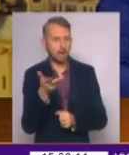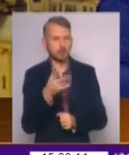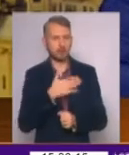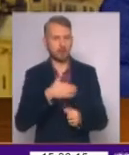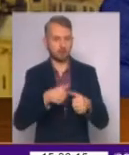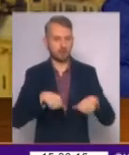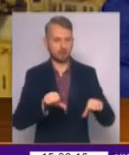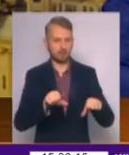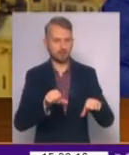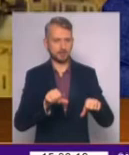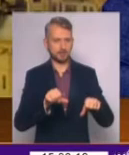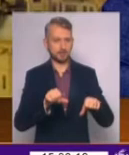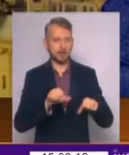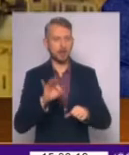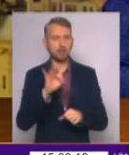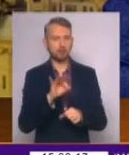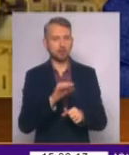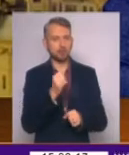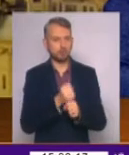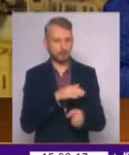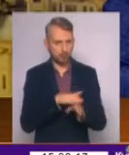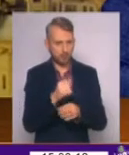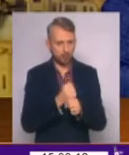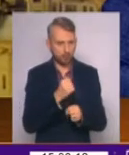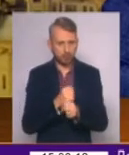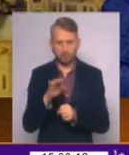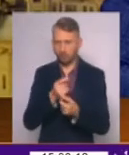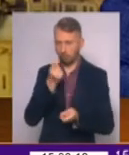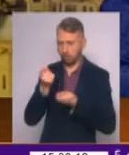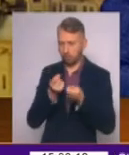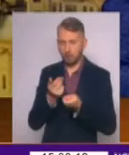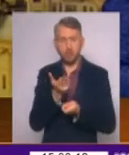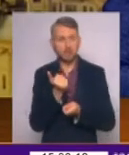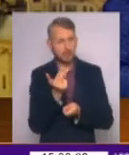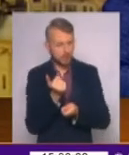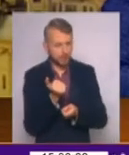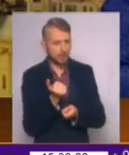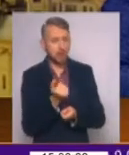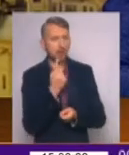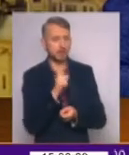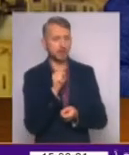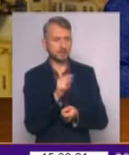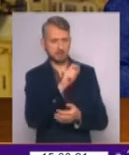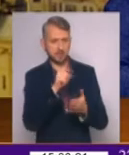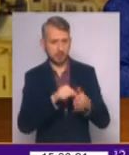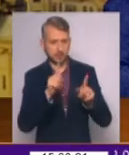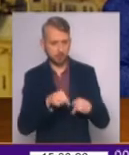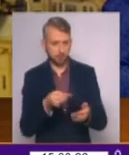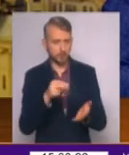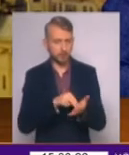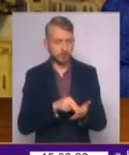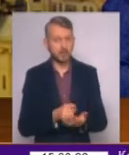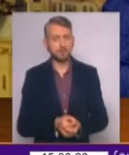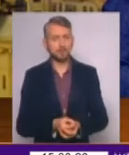комісії щодо пробуваної... З приводу всіх цих нюансів, да, всіх нюансів, да, фіксують. Одне з цих питань ми також поставили.